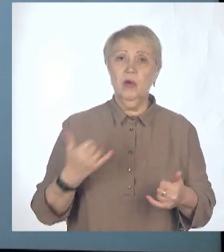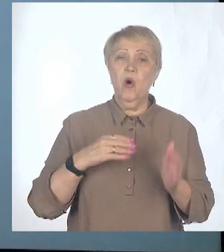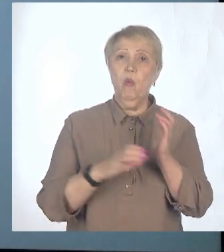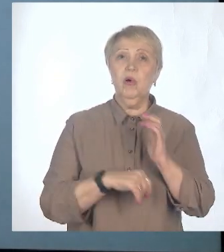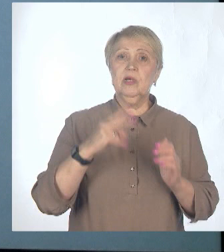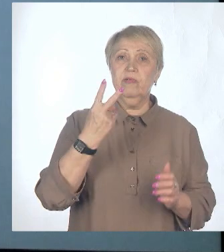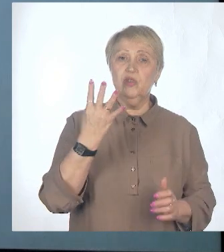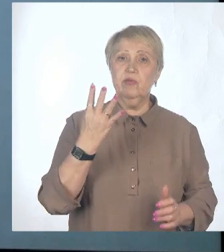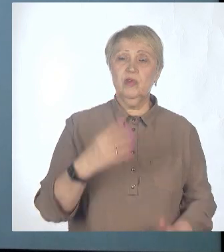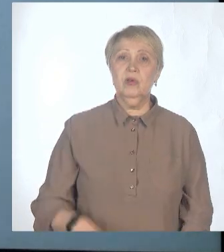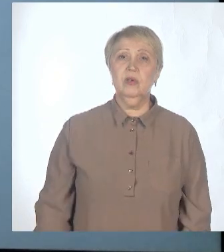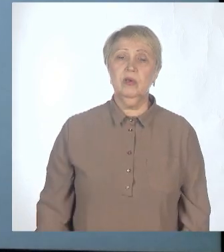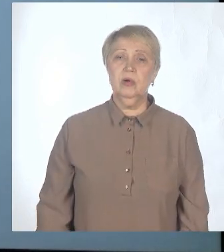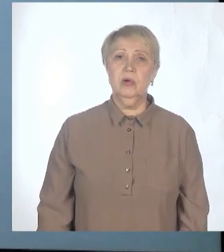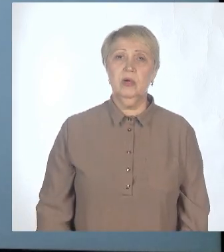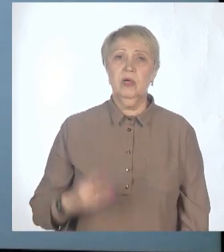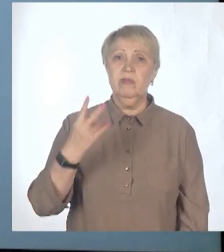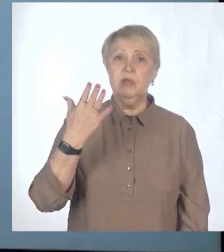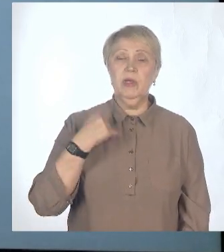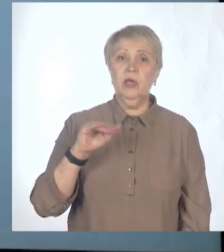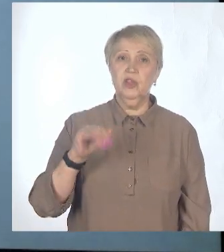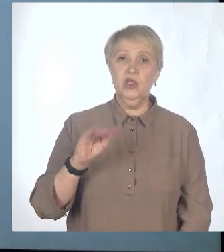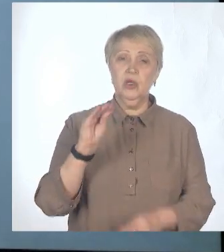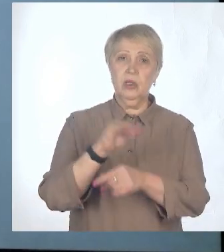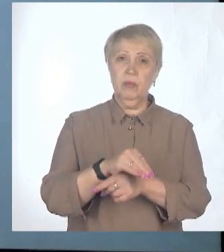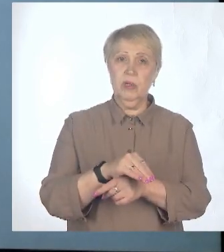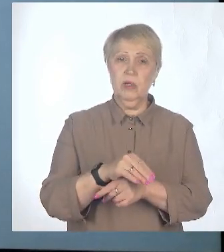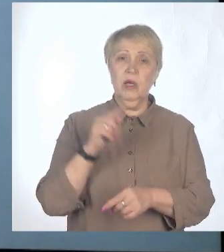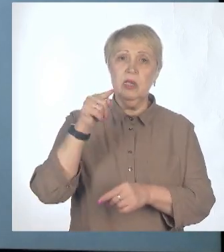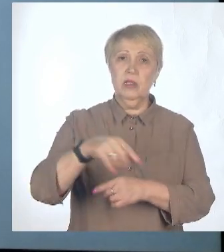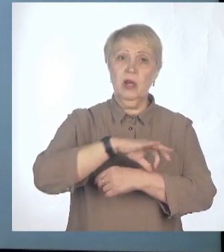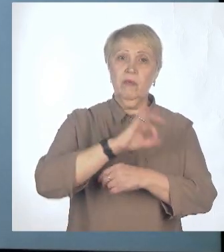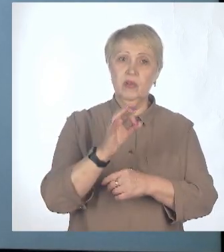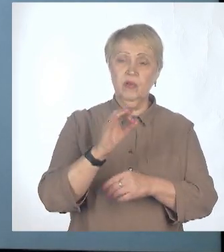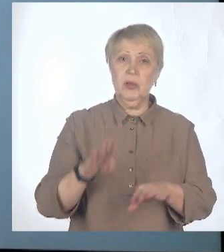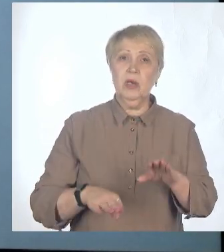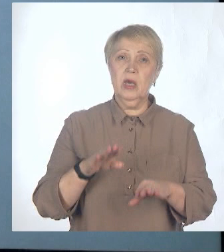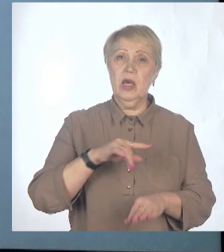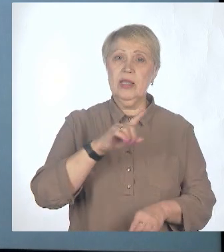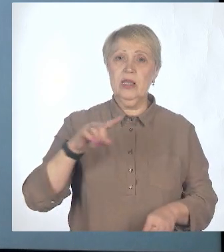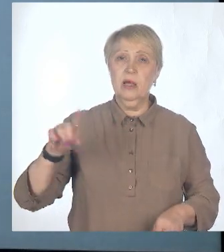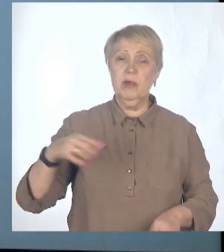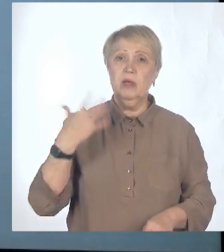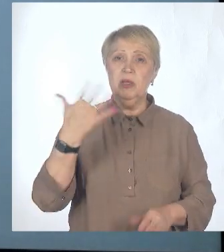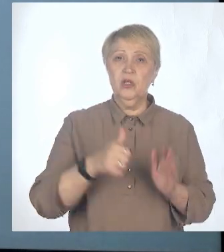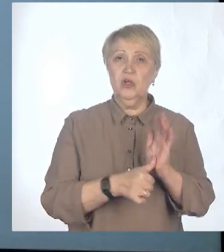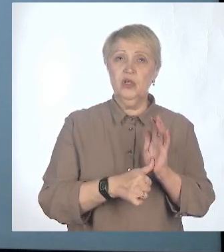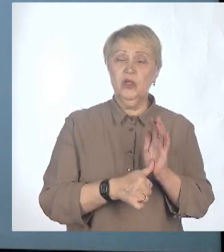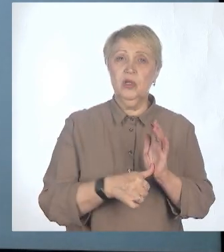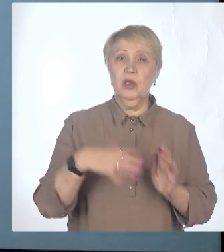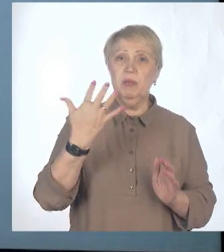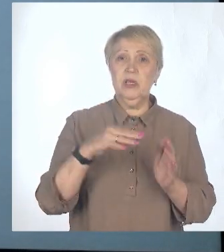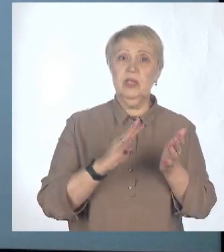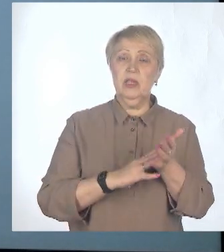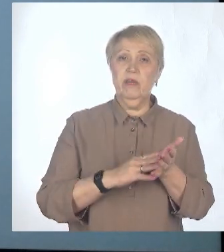24-го, это уже 55 тысяч. На Дальнем Востоке динамика аналогичная, с 56 на 59